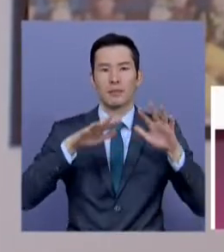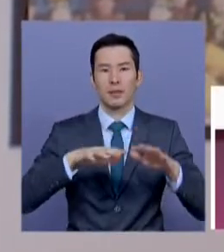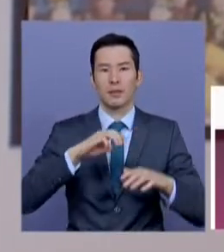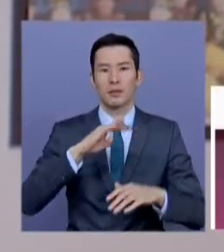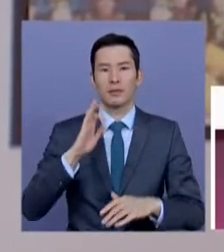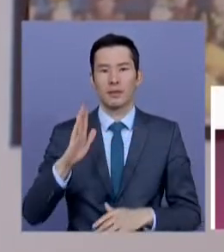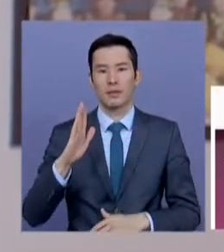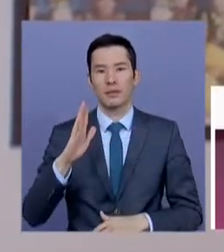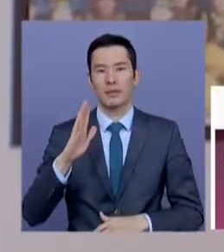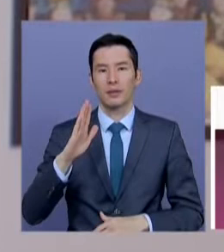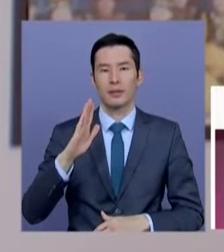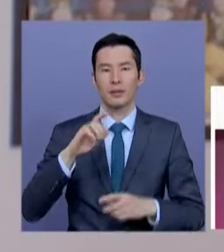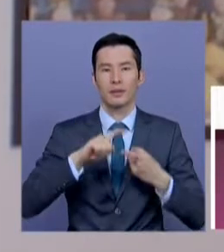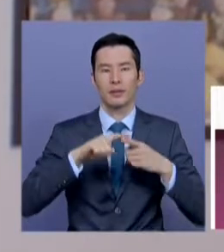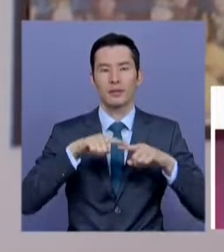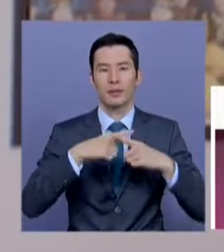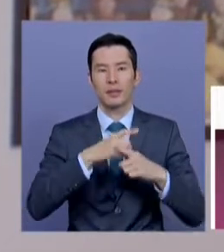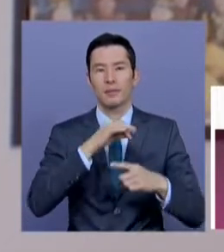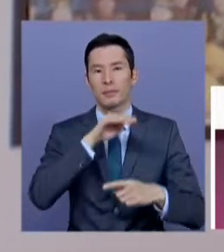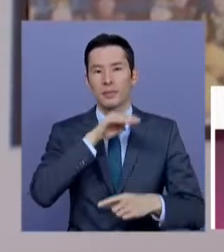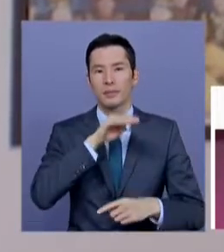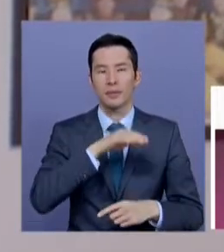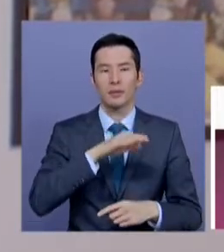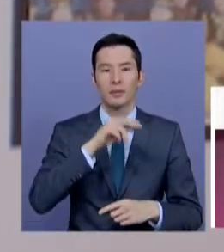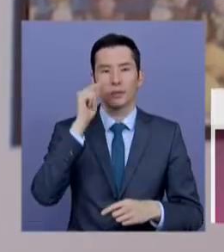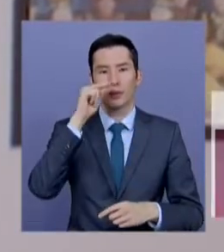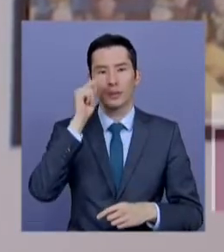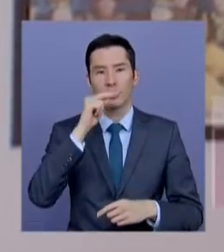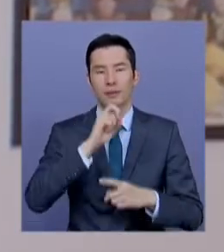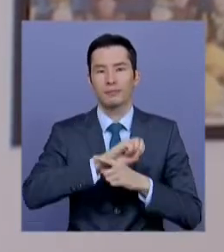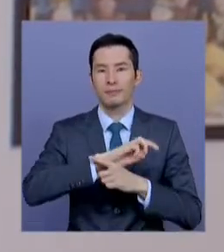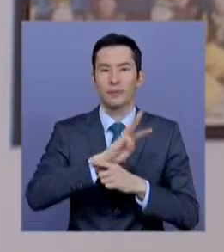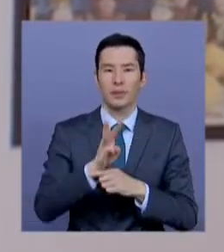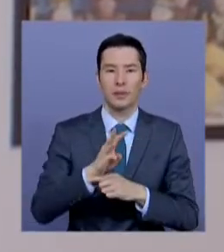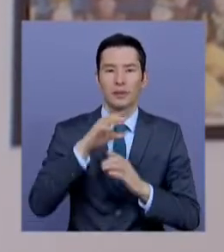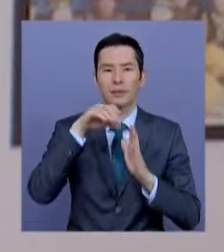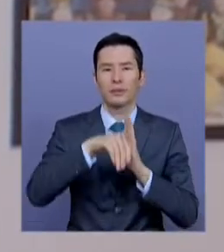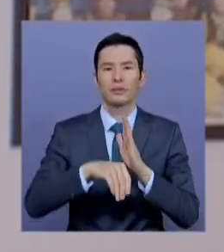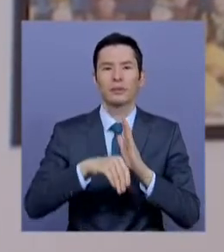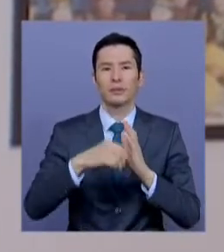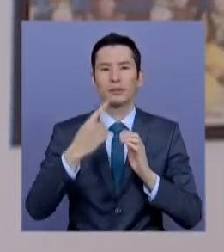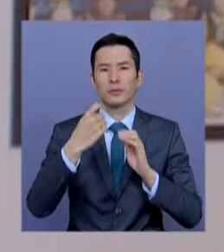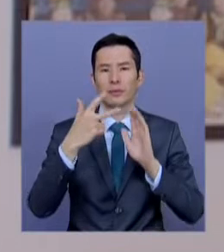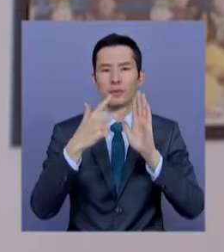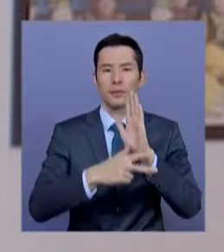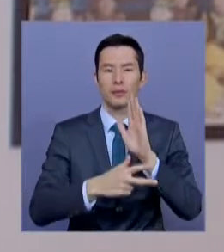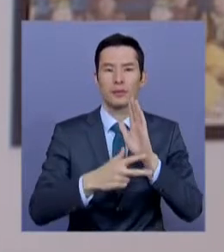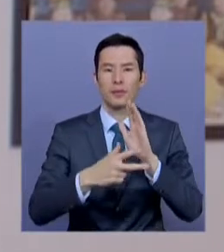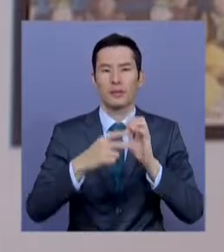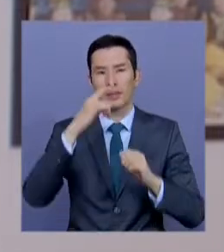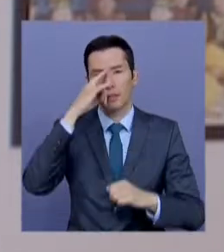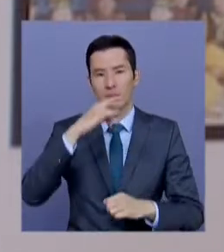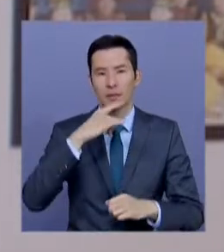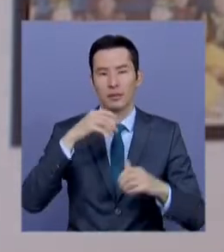Кемелевич біздің техникалық және кәсіптік оқу саласын қамтыған, оның ішінде 180